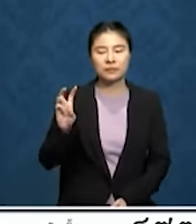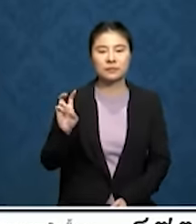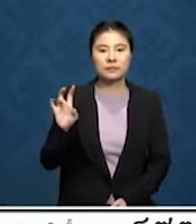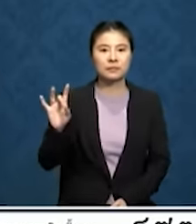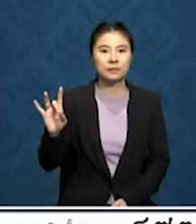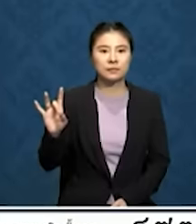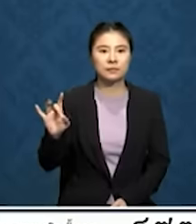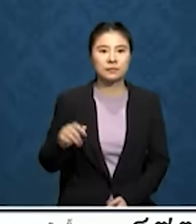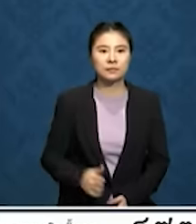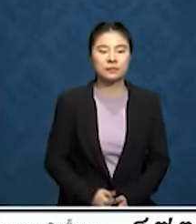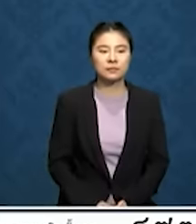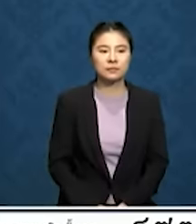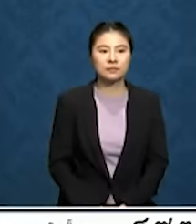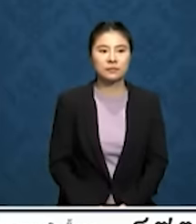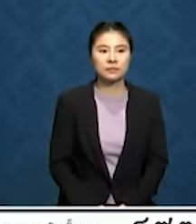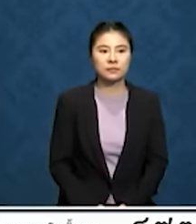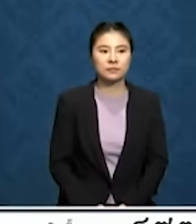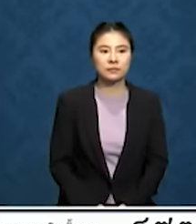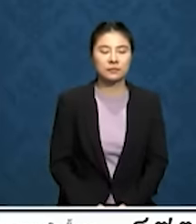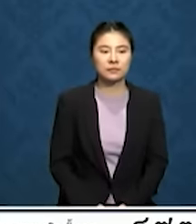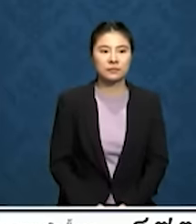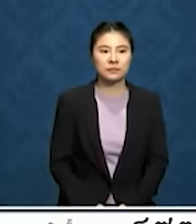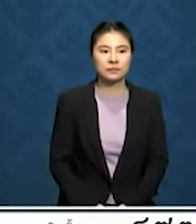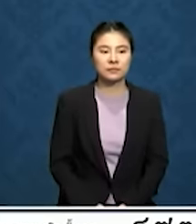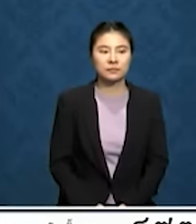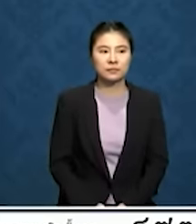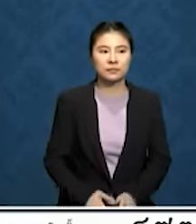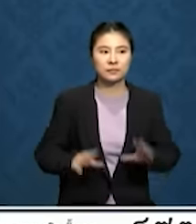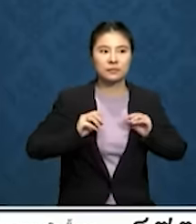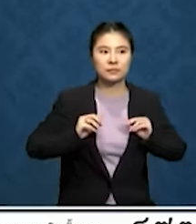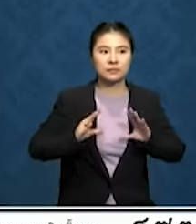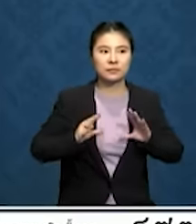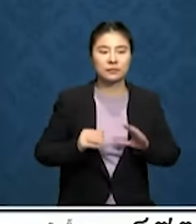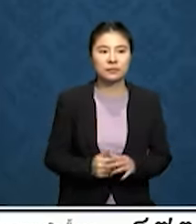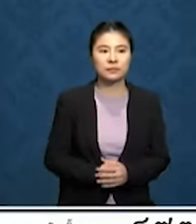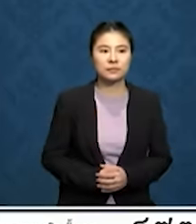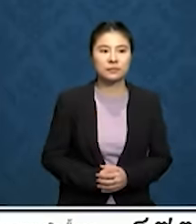268นางสาวเพชรชลัดใหม่ชมพู ไม่เห็นชอบค่ะ